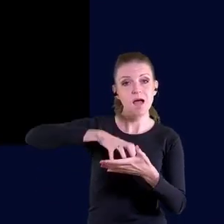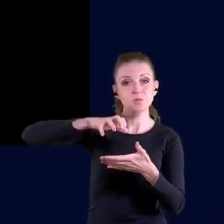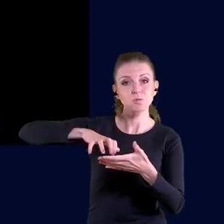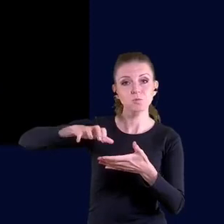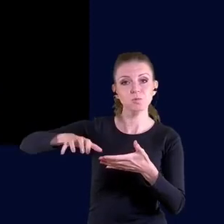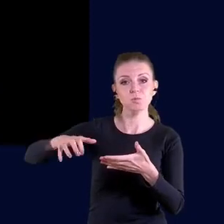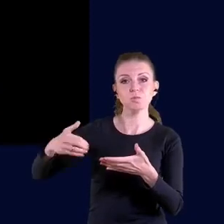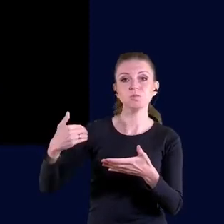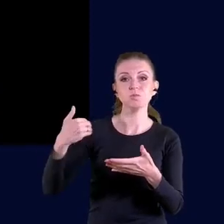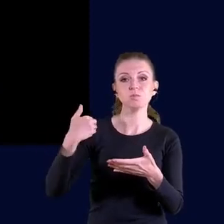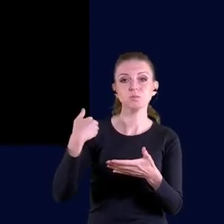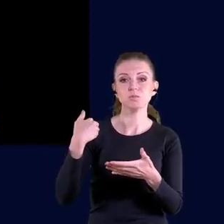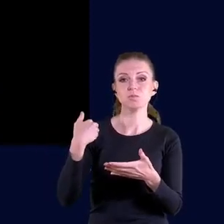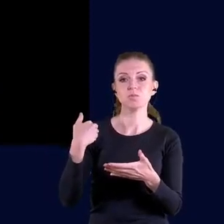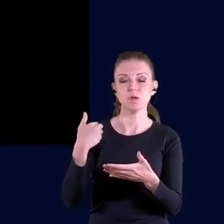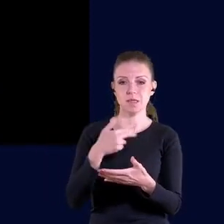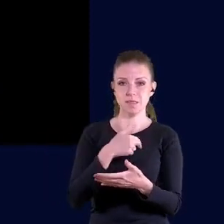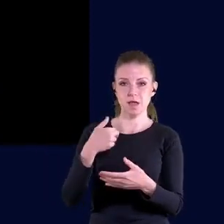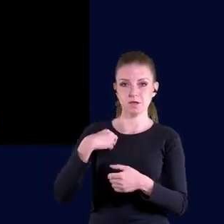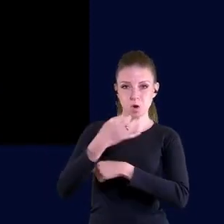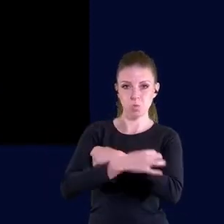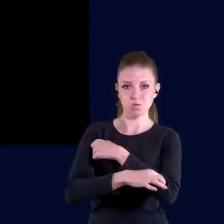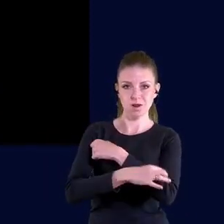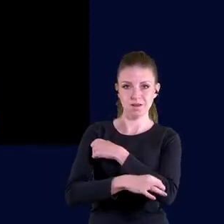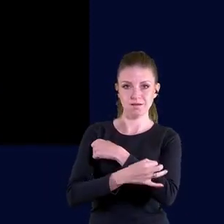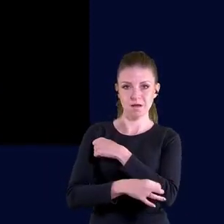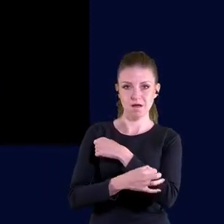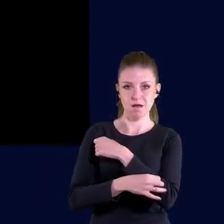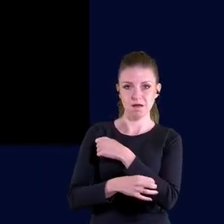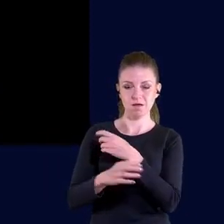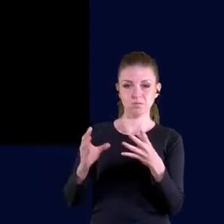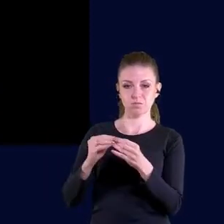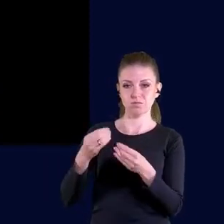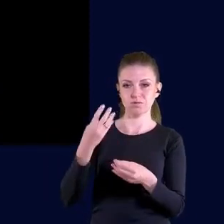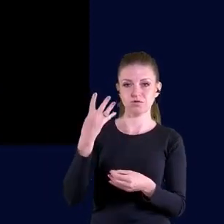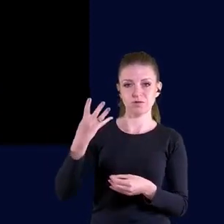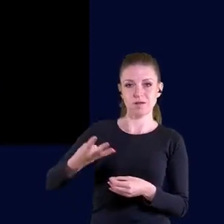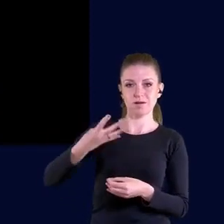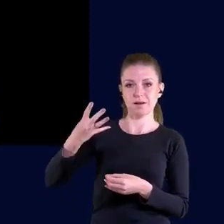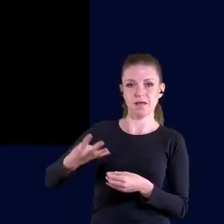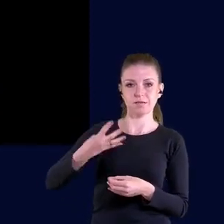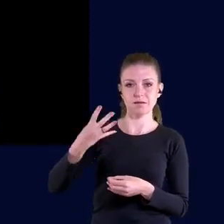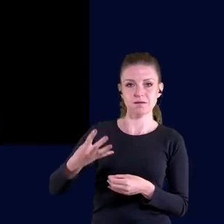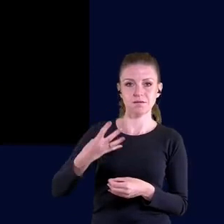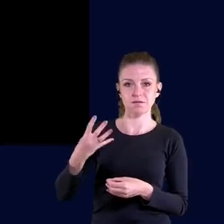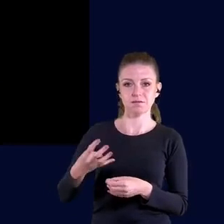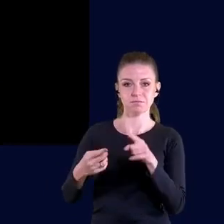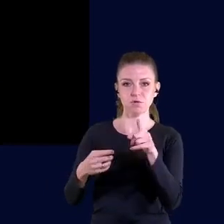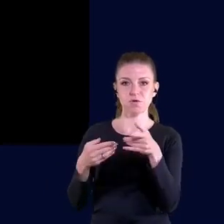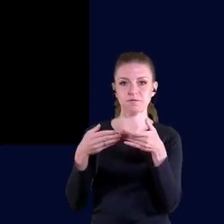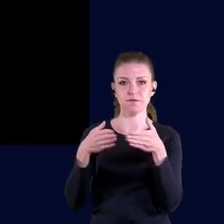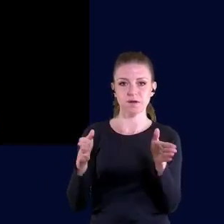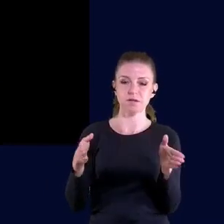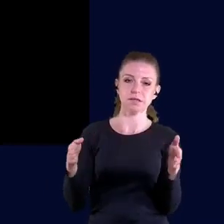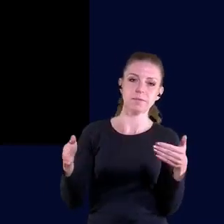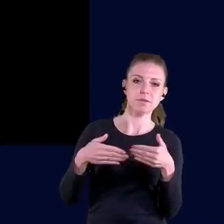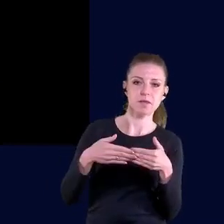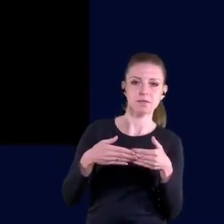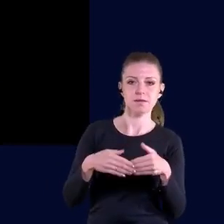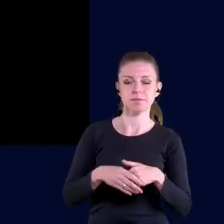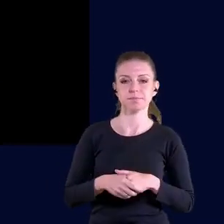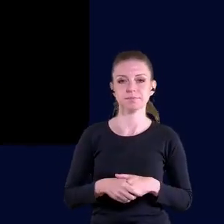które są na naszej uczelni Za te ostatnie 4 lata klasyfikowane jako otwarte i zamknięte